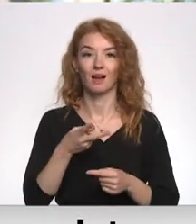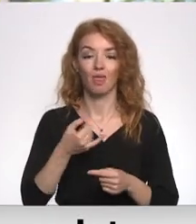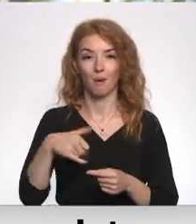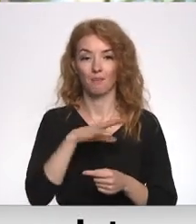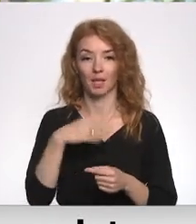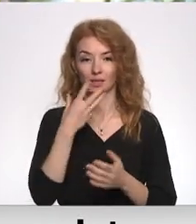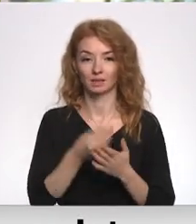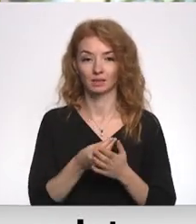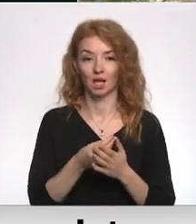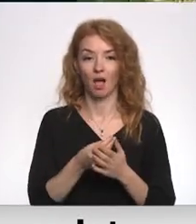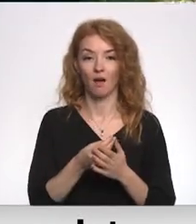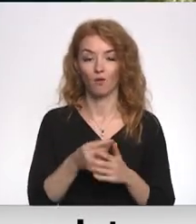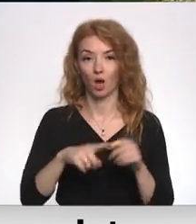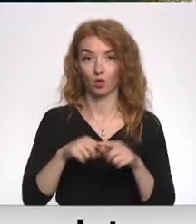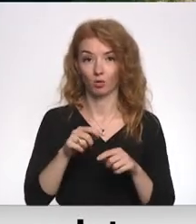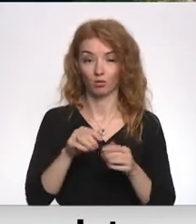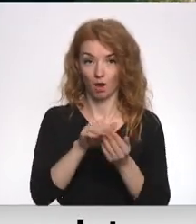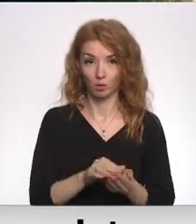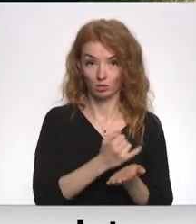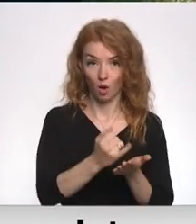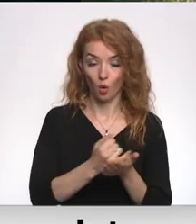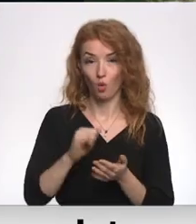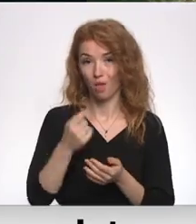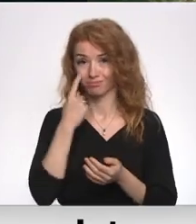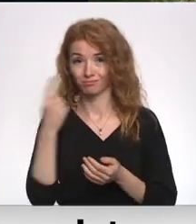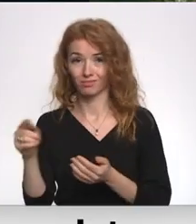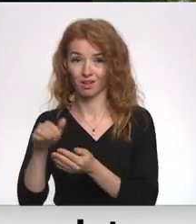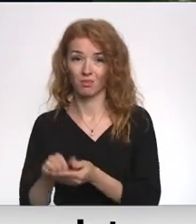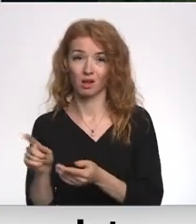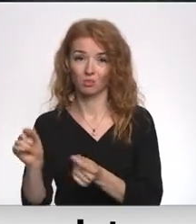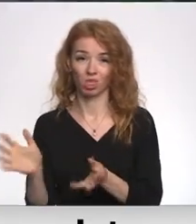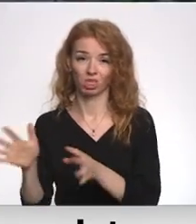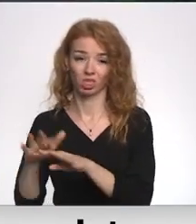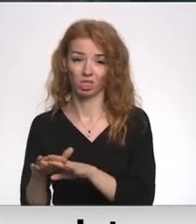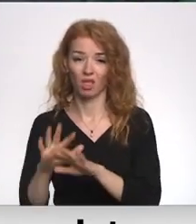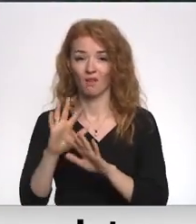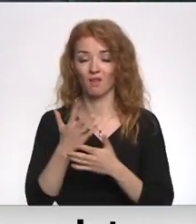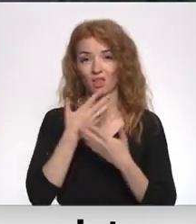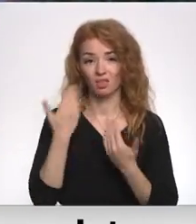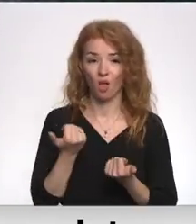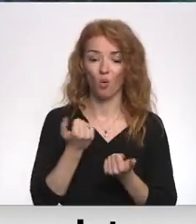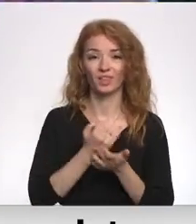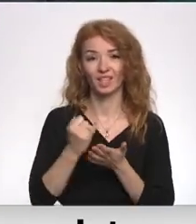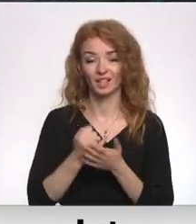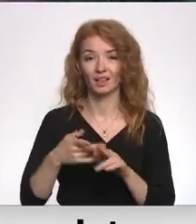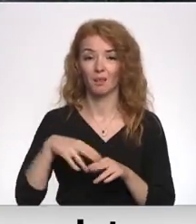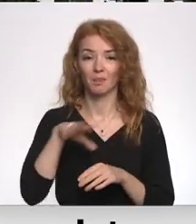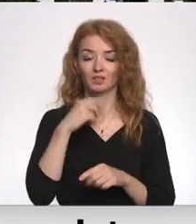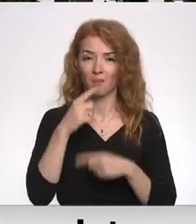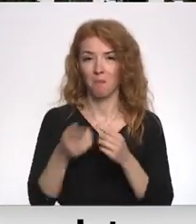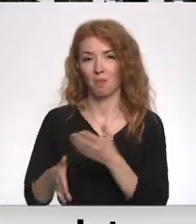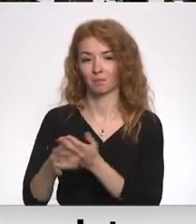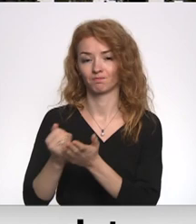mēs savus radinieku kopus sakūpam un ja ir kāds kops, kurš tur aizauc vai naujam kādu tiviņīku, mēs vienmēr